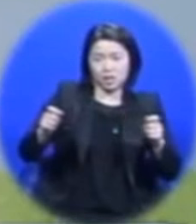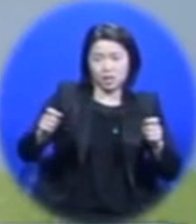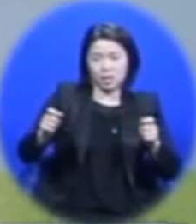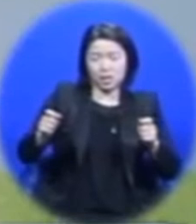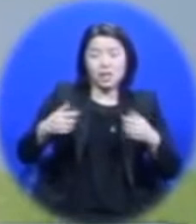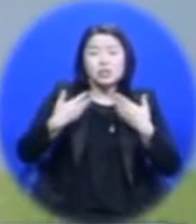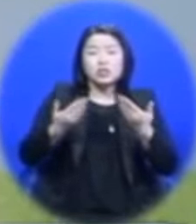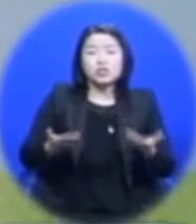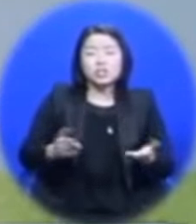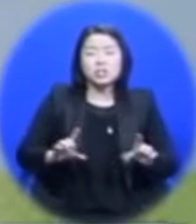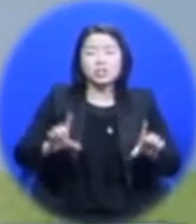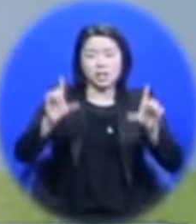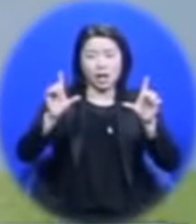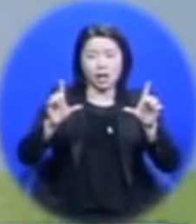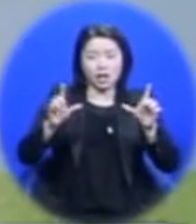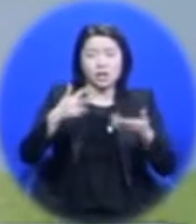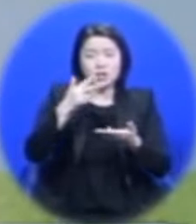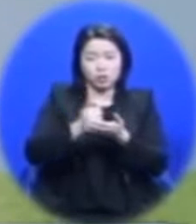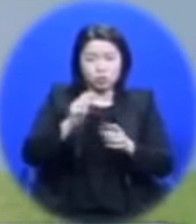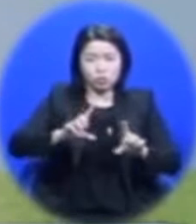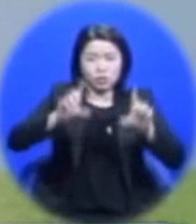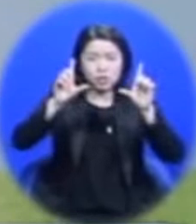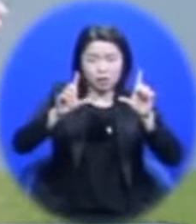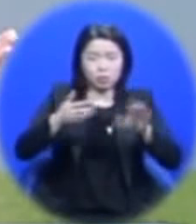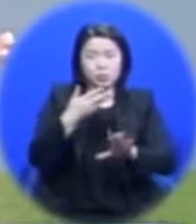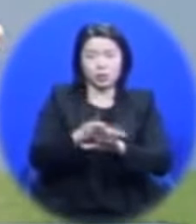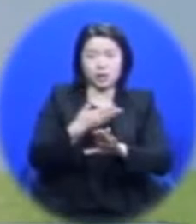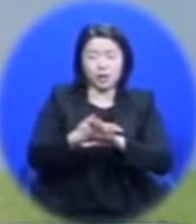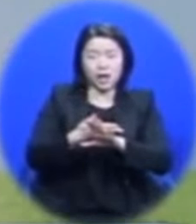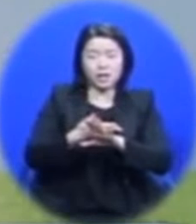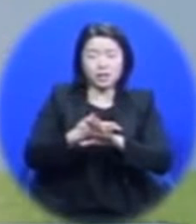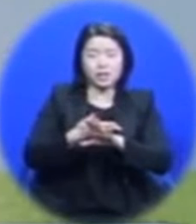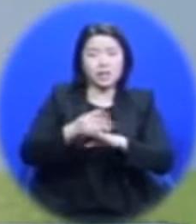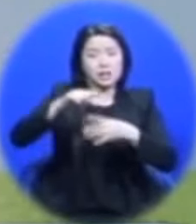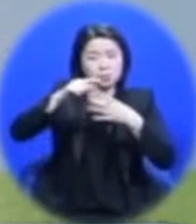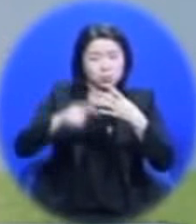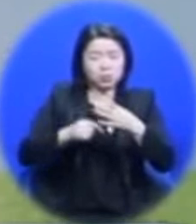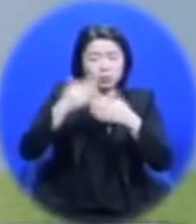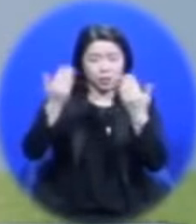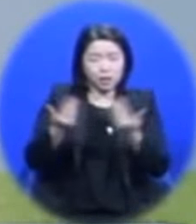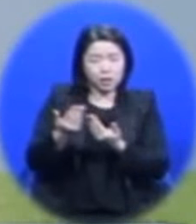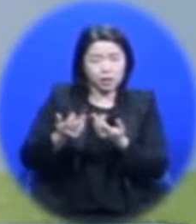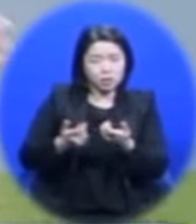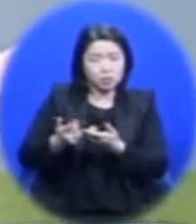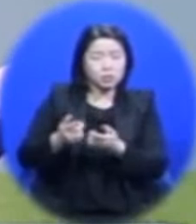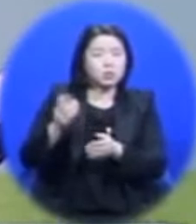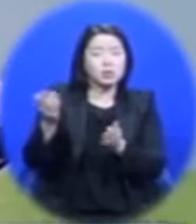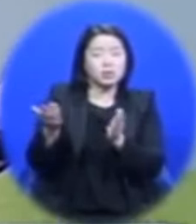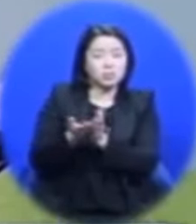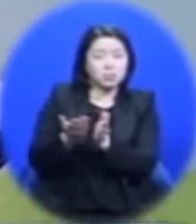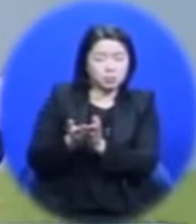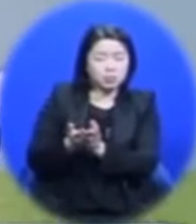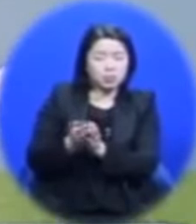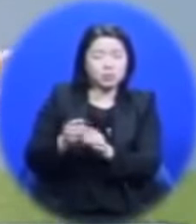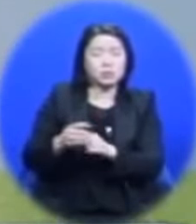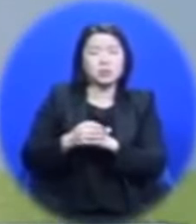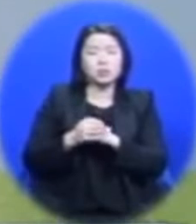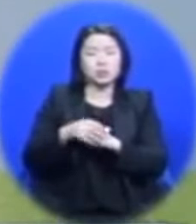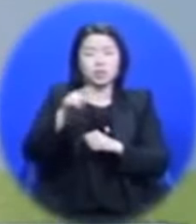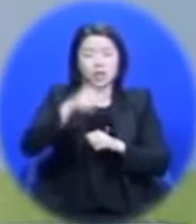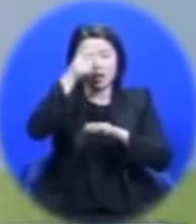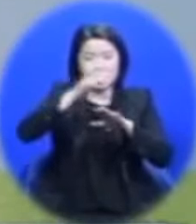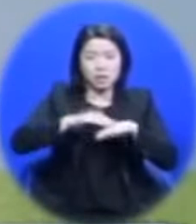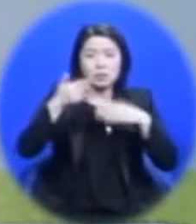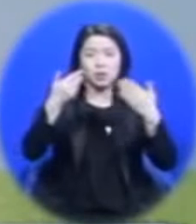기간에 그래도 주일이라고 다른 일정 다 조정해서 이렇게 예배 나왔으면